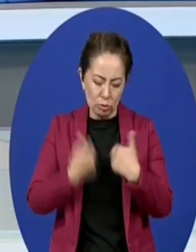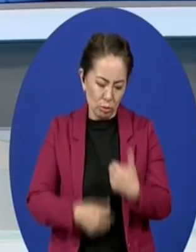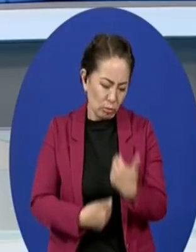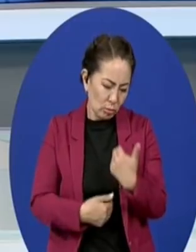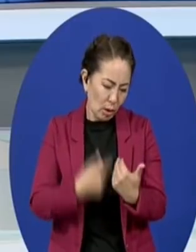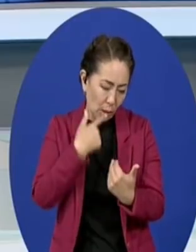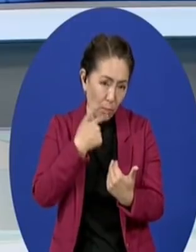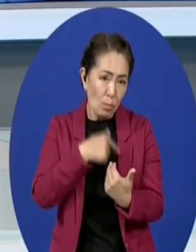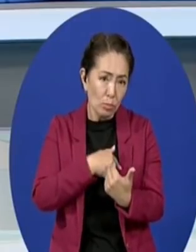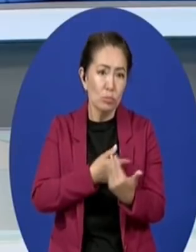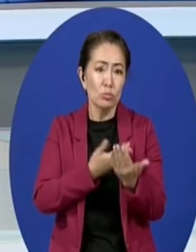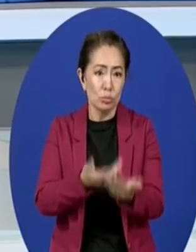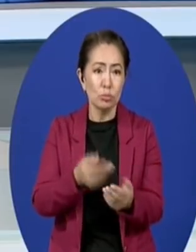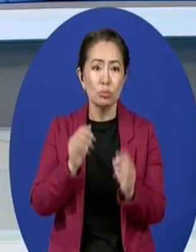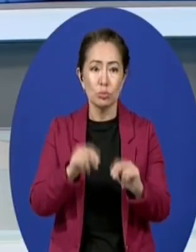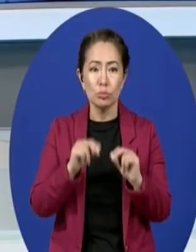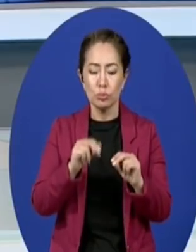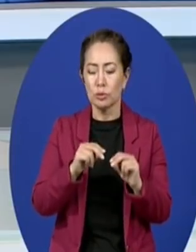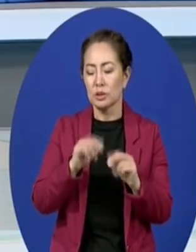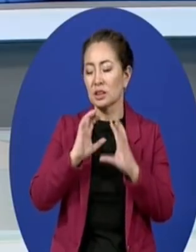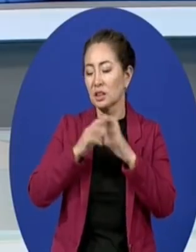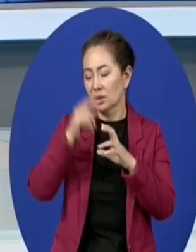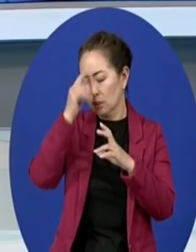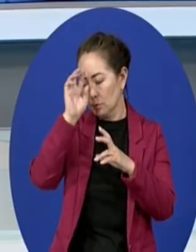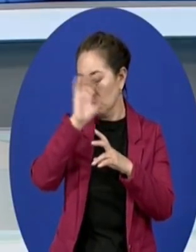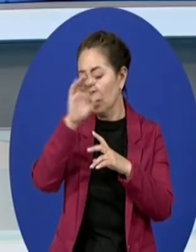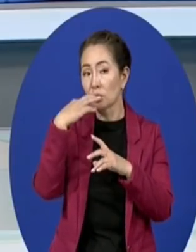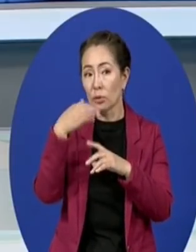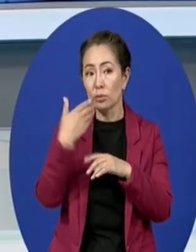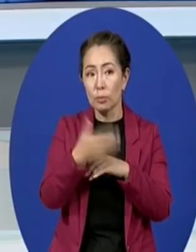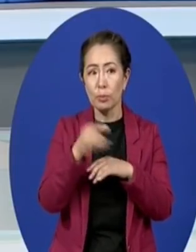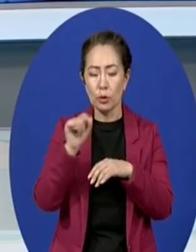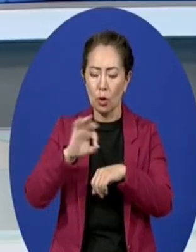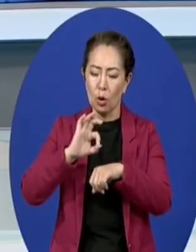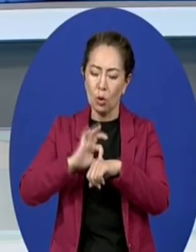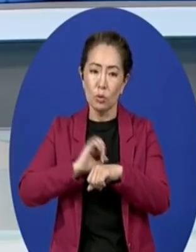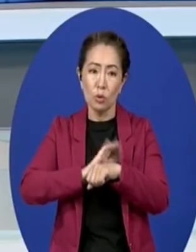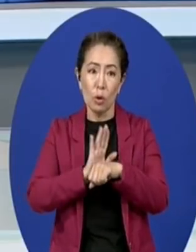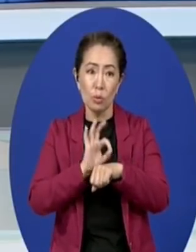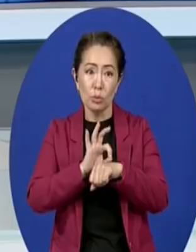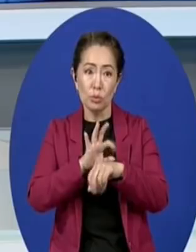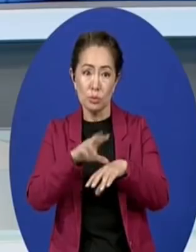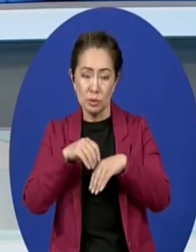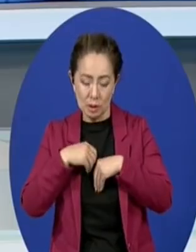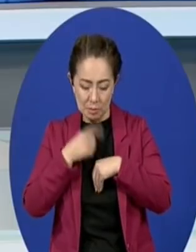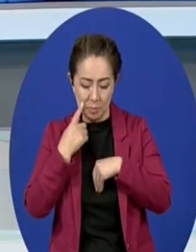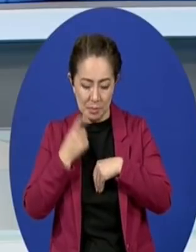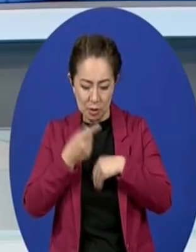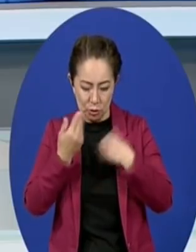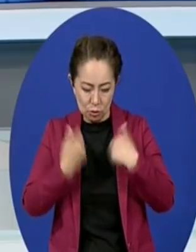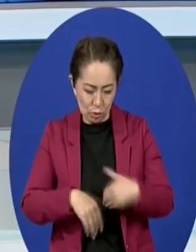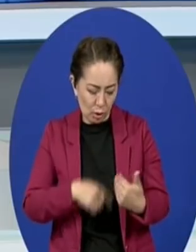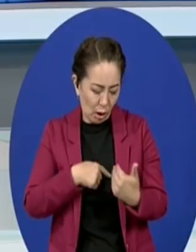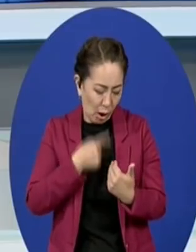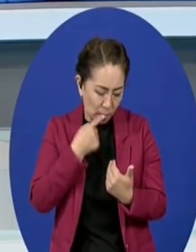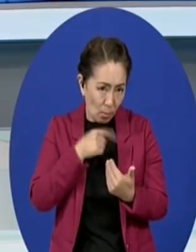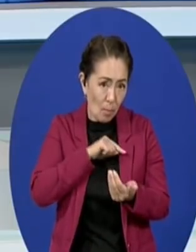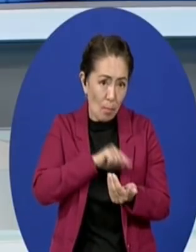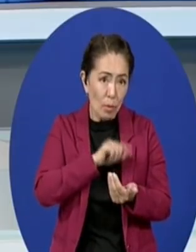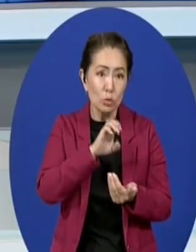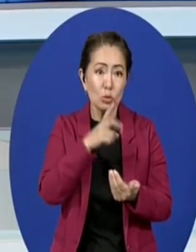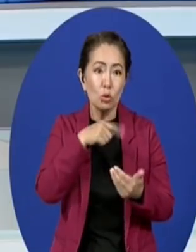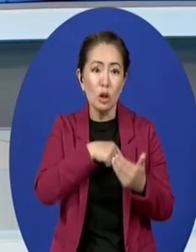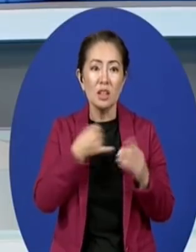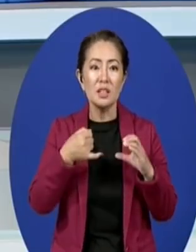сүүгээр хооллохыг дэлхийн эрүүл мэндийн байгууллага зөвлөж байгаа. Зовчир нь өнөөдрийн байдлаар халдвартай ихэнх сүүнд хүүхдэд халдвар дамжих чадвартай вирус илрээгүй